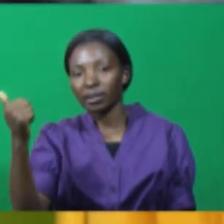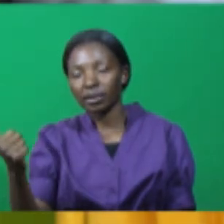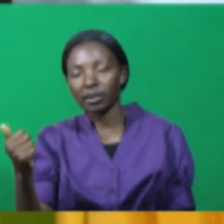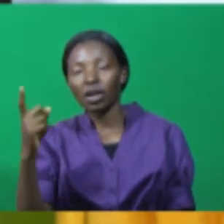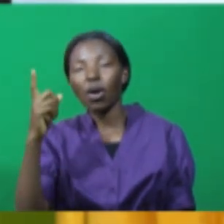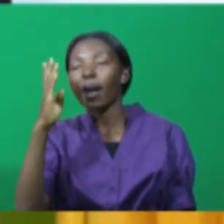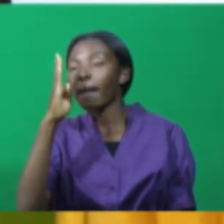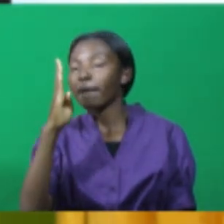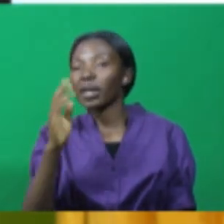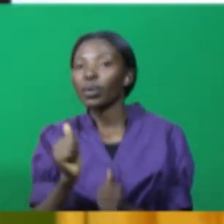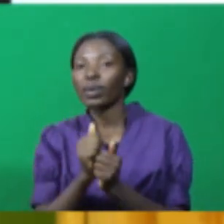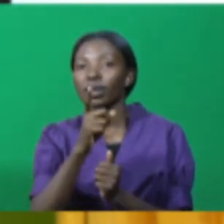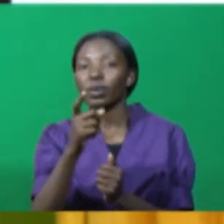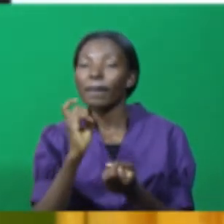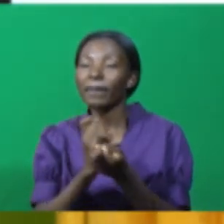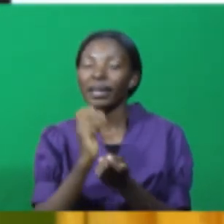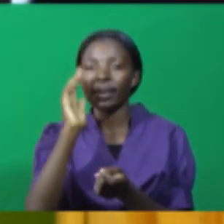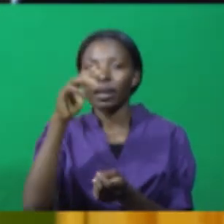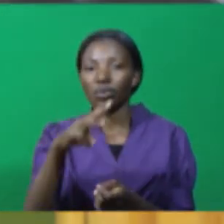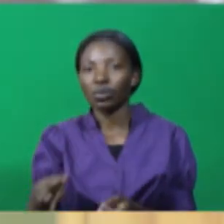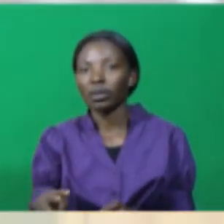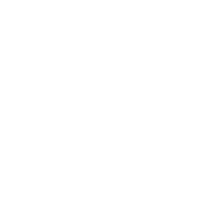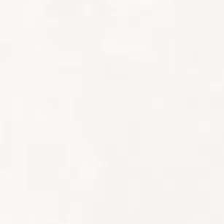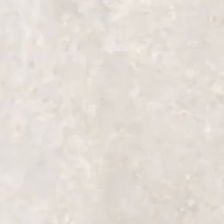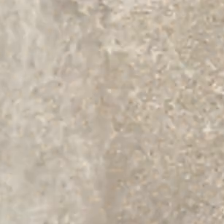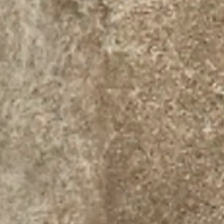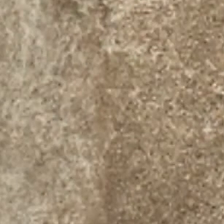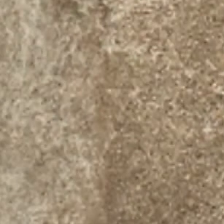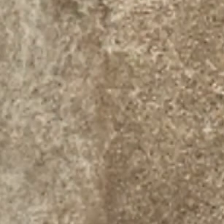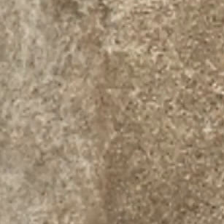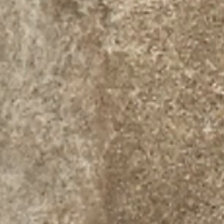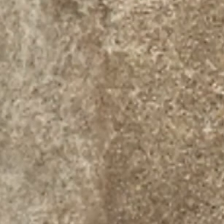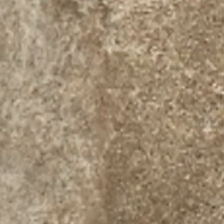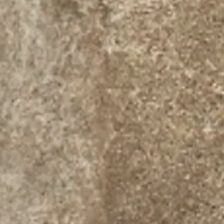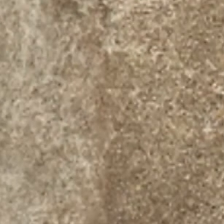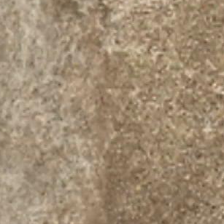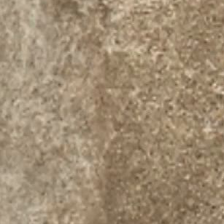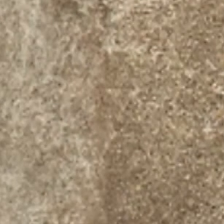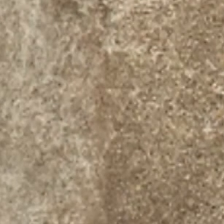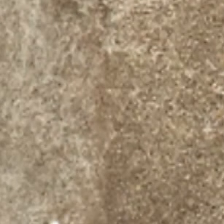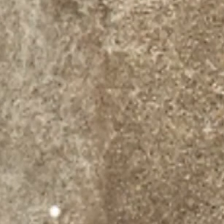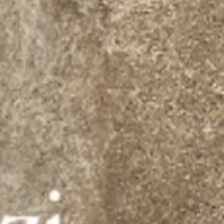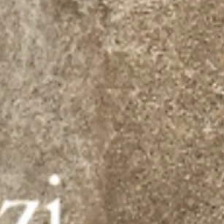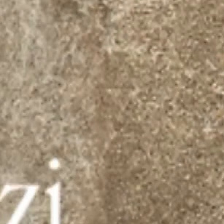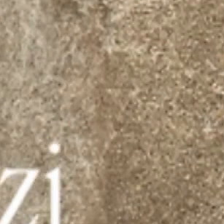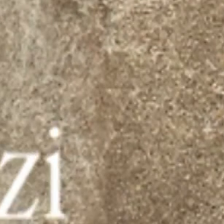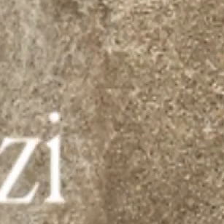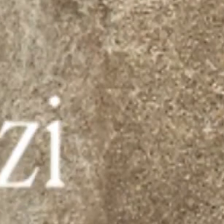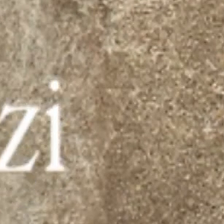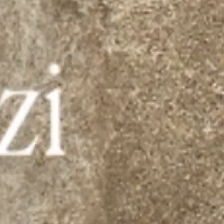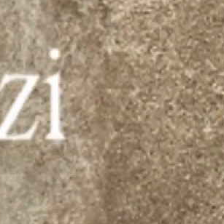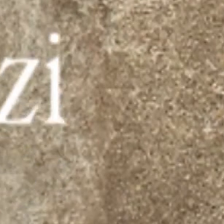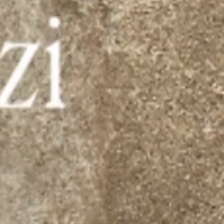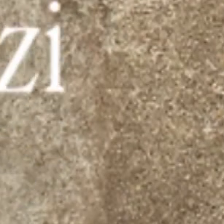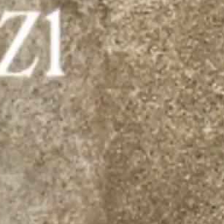0716-452-086. Mwari ave nemi, tisangane muchikamu chinotevera. Semana onyaratswa